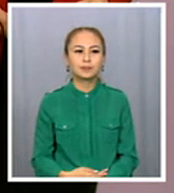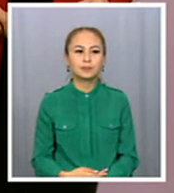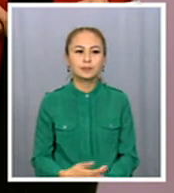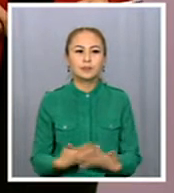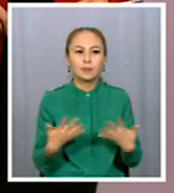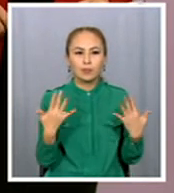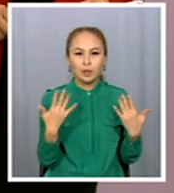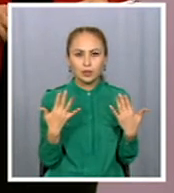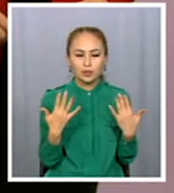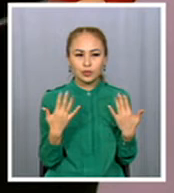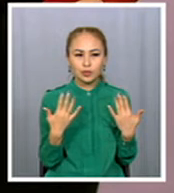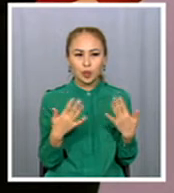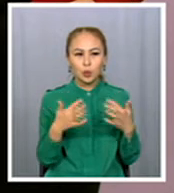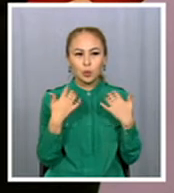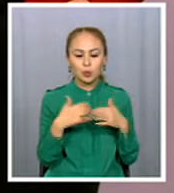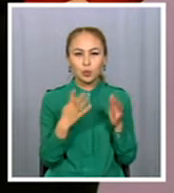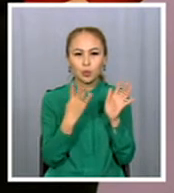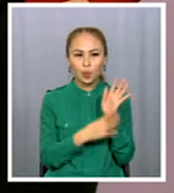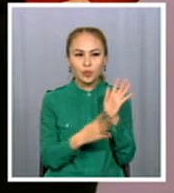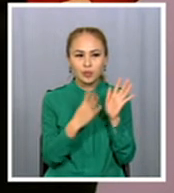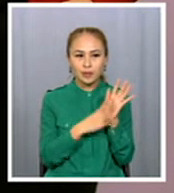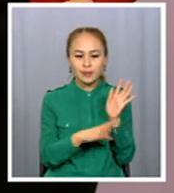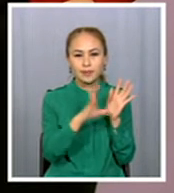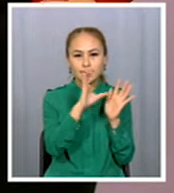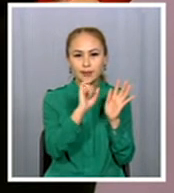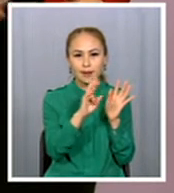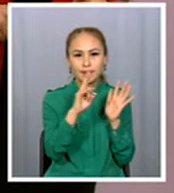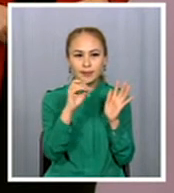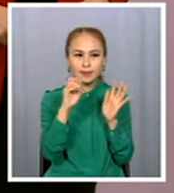Қанша? 90. Санесім.